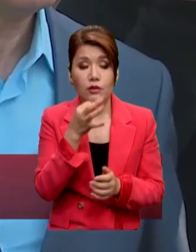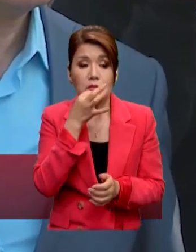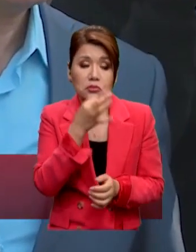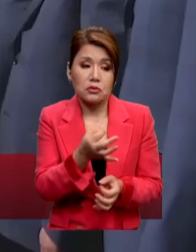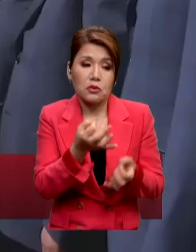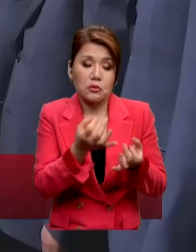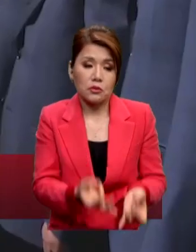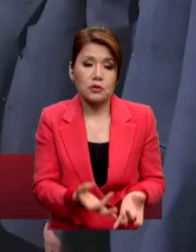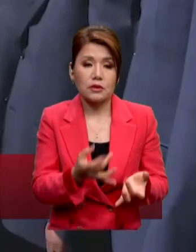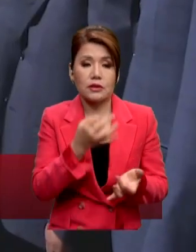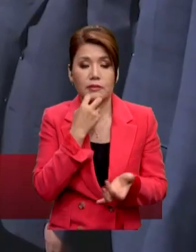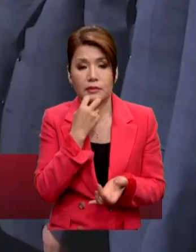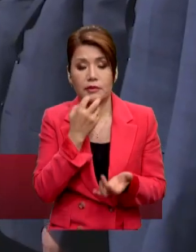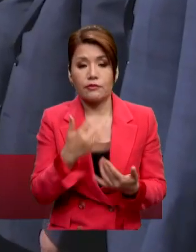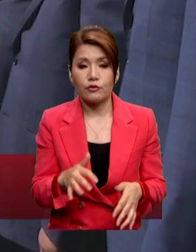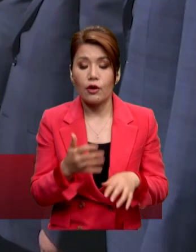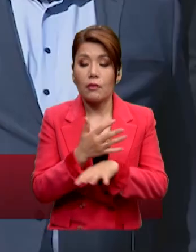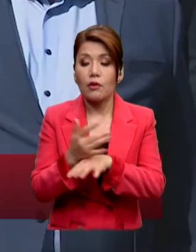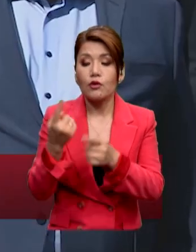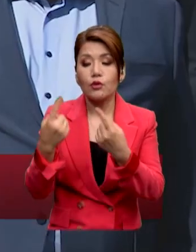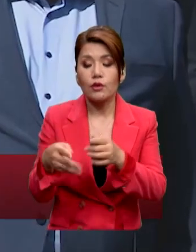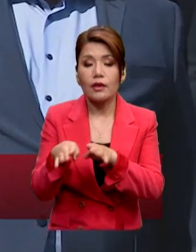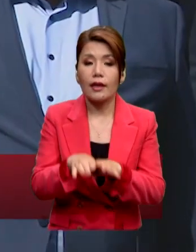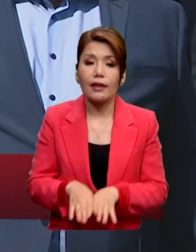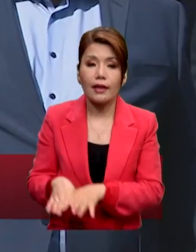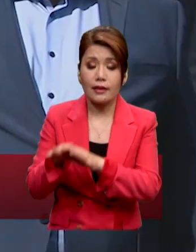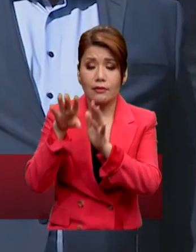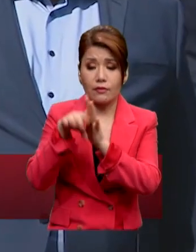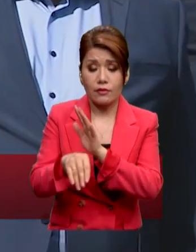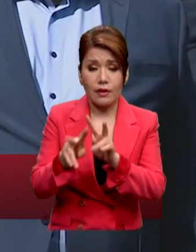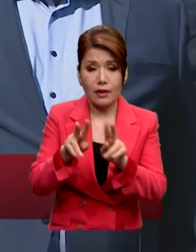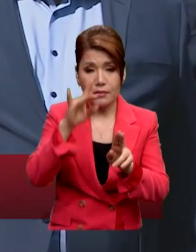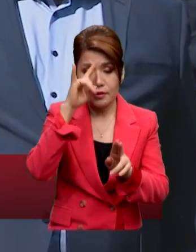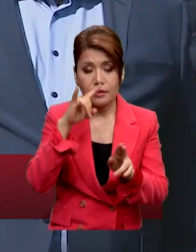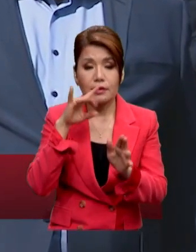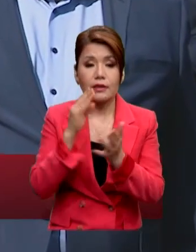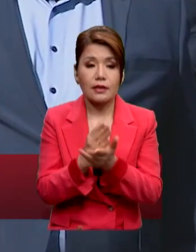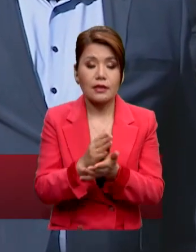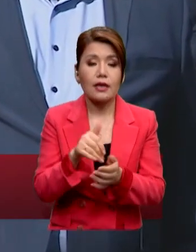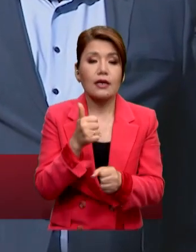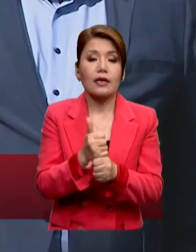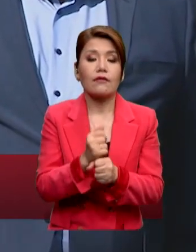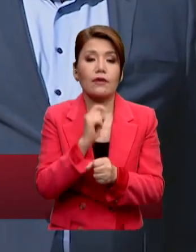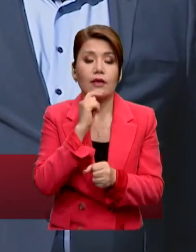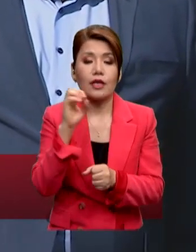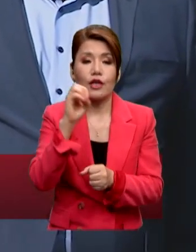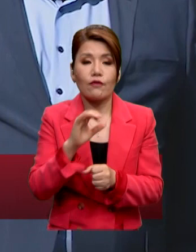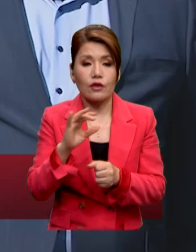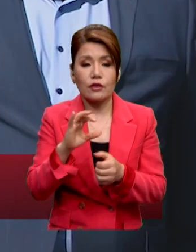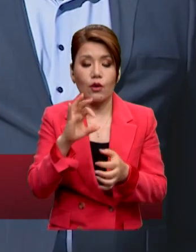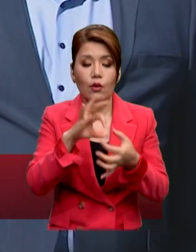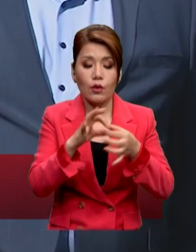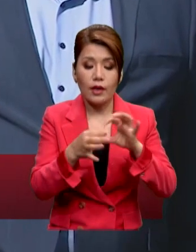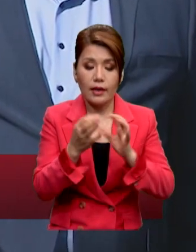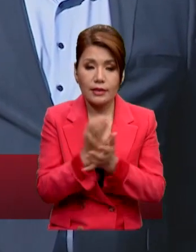ешбір қажеттілік жоқ. Өйткені басқа интеграциялық бірлестіктер соның ішінде ең алдымен Еуразиялық экономикалық одақ бар. Ядролық